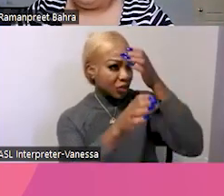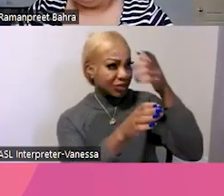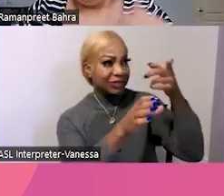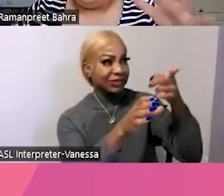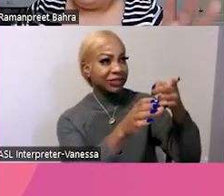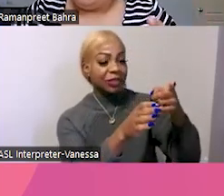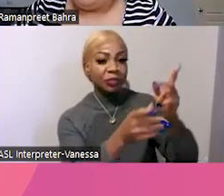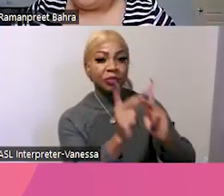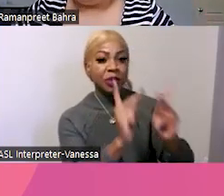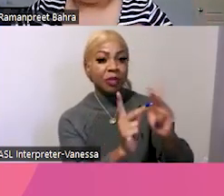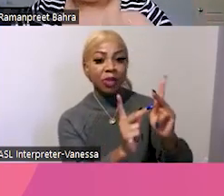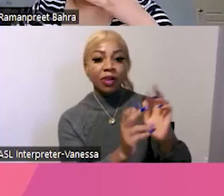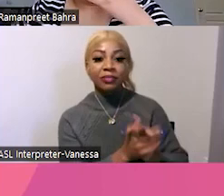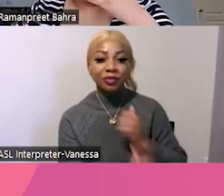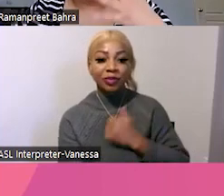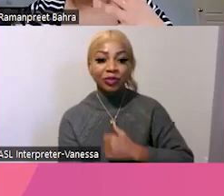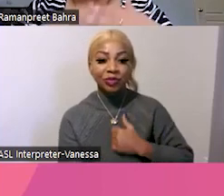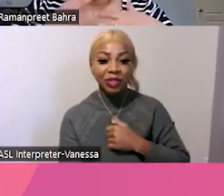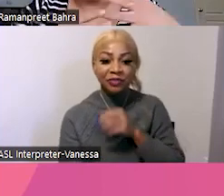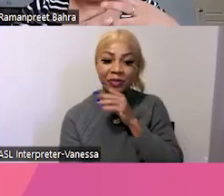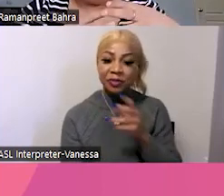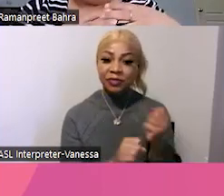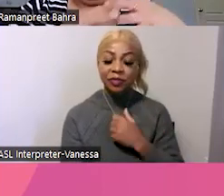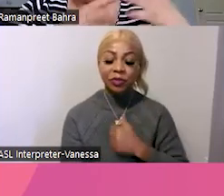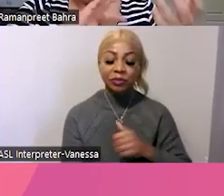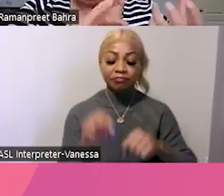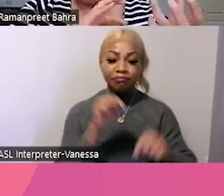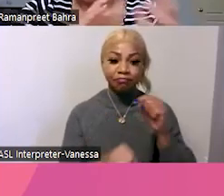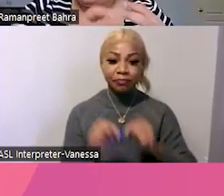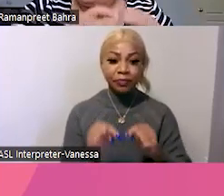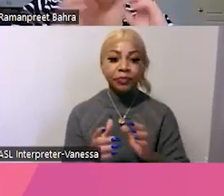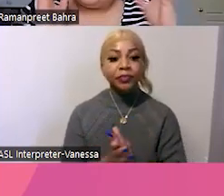nous voulons utiliser les connaissances donc et l'expertise